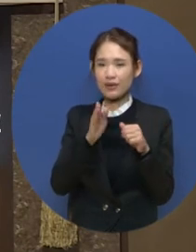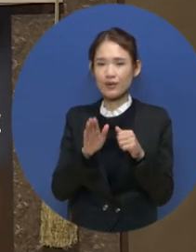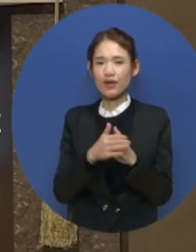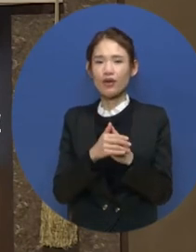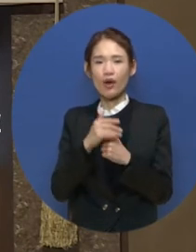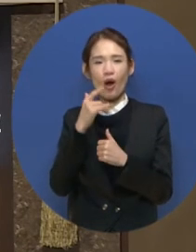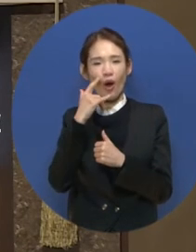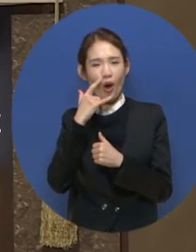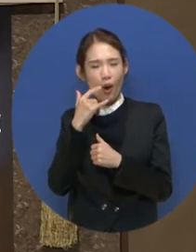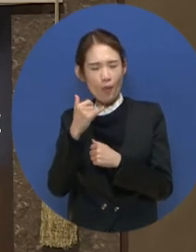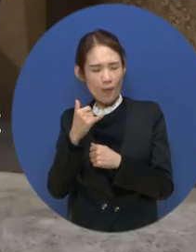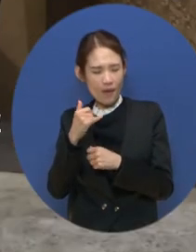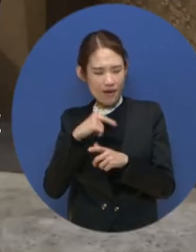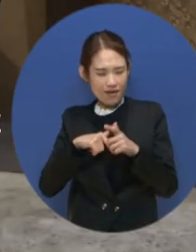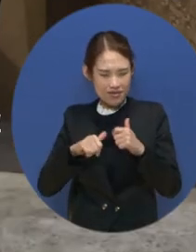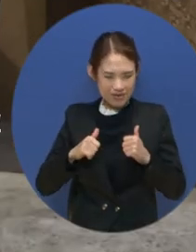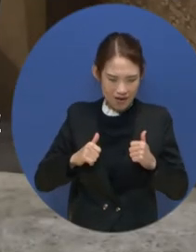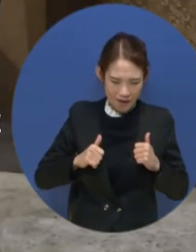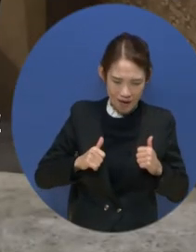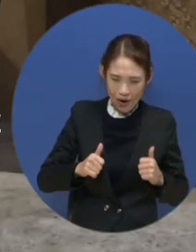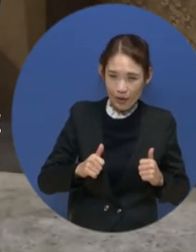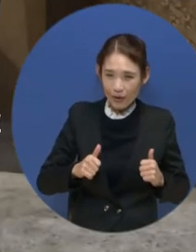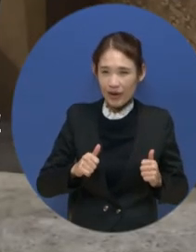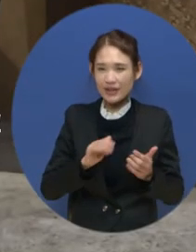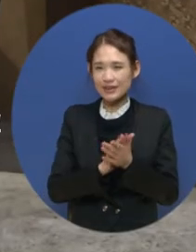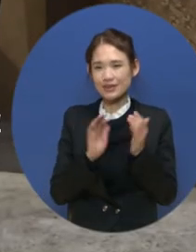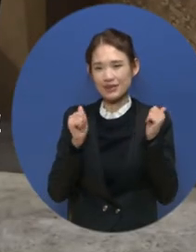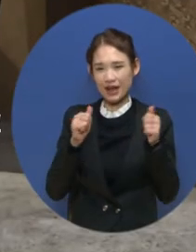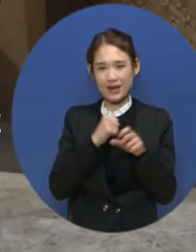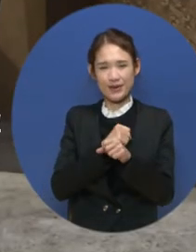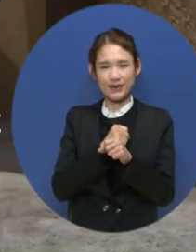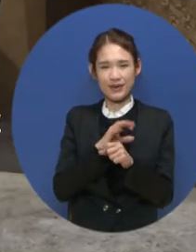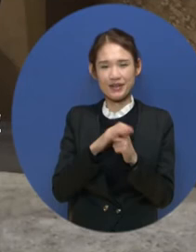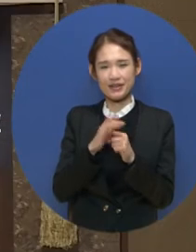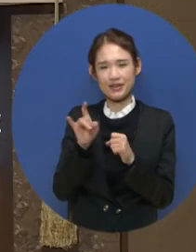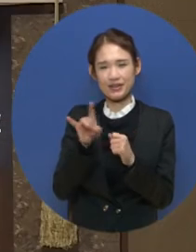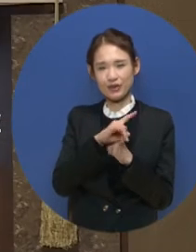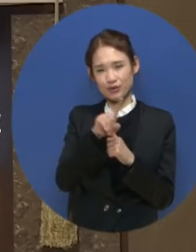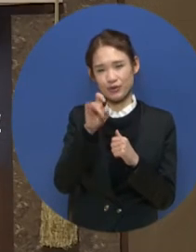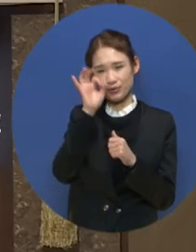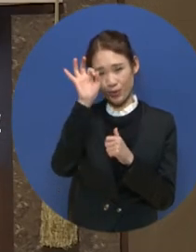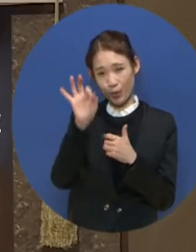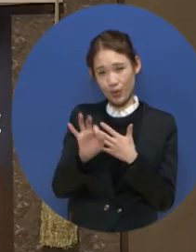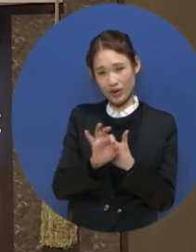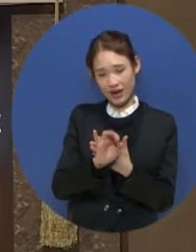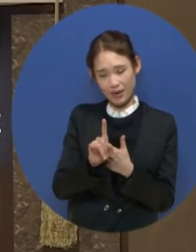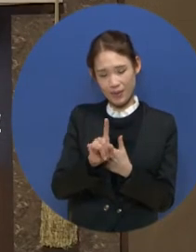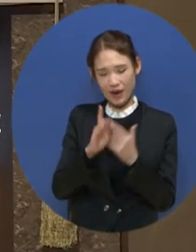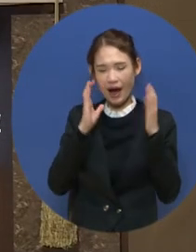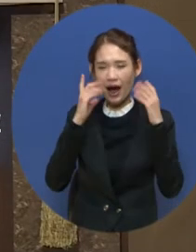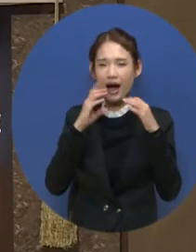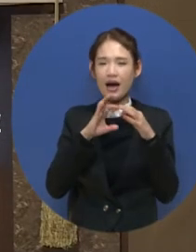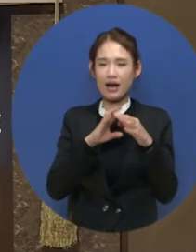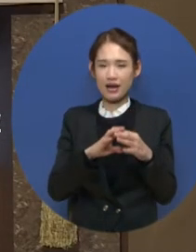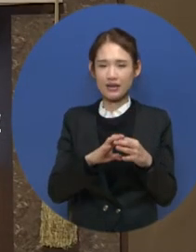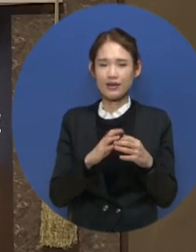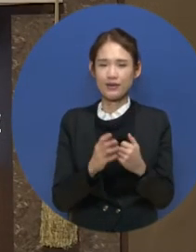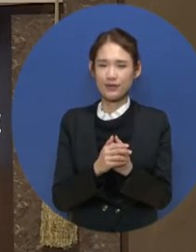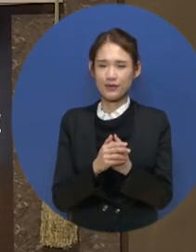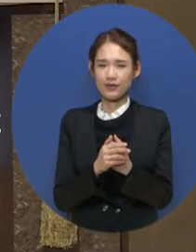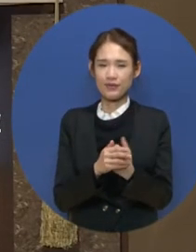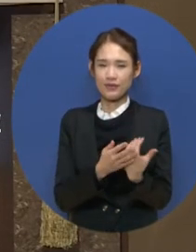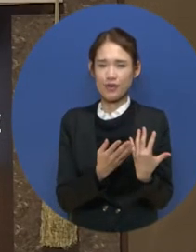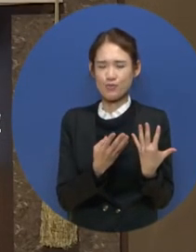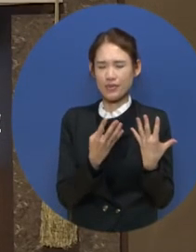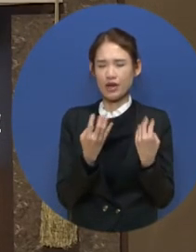부모님들이 더 열정적으로 해서 어쨌거나 이제 그걸 이렇게 보니까 id 그걸 통해서 많이